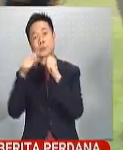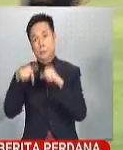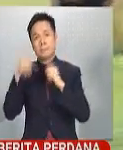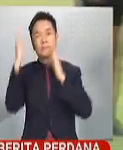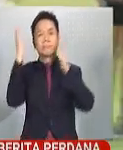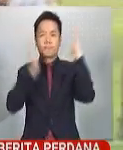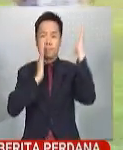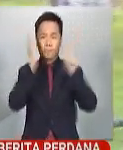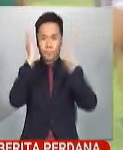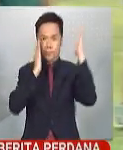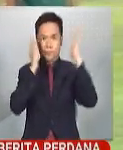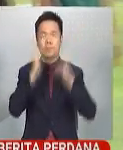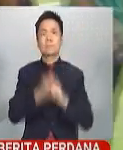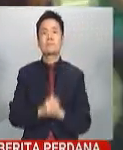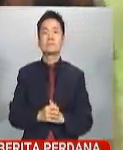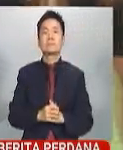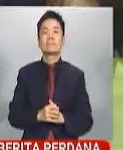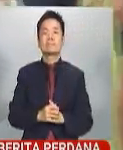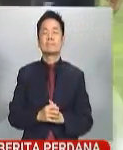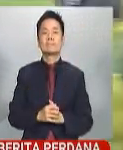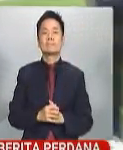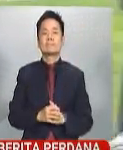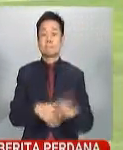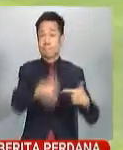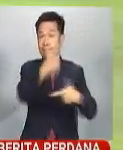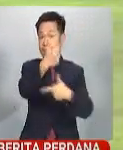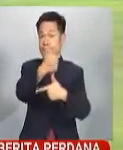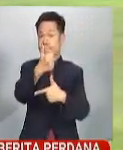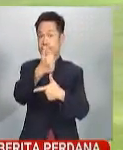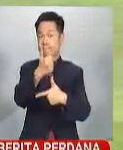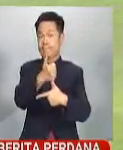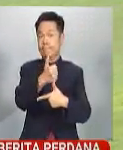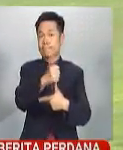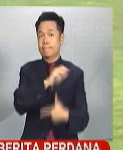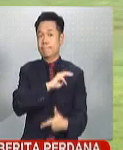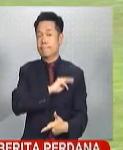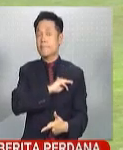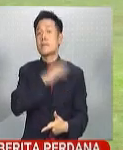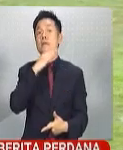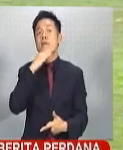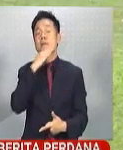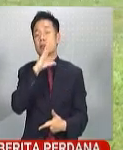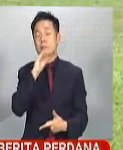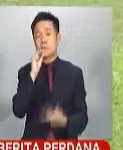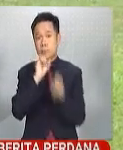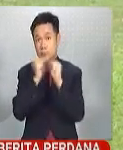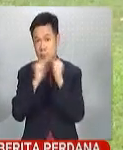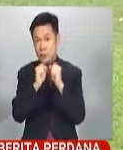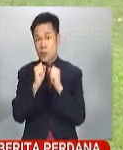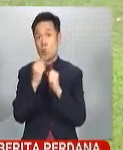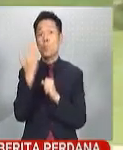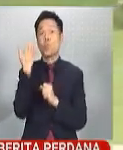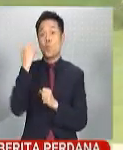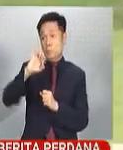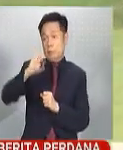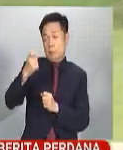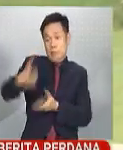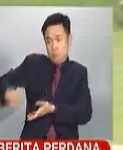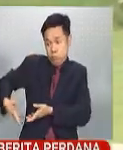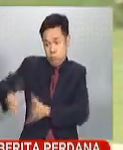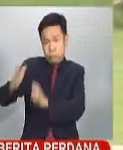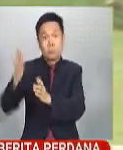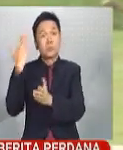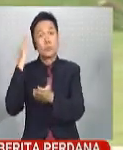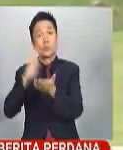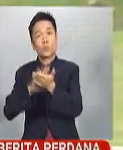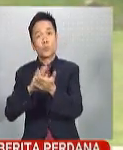ini. Ujarnya lagi, faktor Timbalan Menteri Belia dan Sukan Wan Ahmad Faisal Wan Ahmad Kamal yang juga bekas pemain rugby semasa di Sekolah Menengah